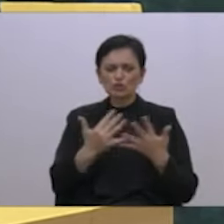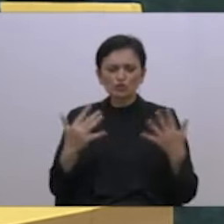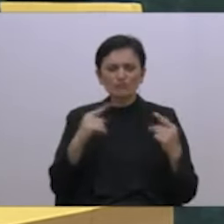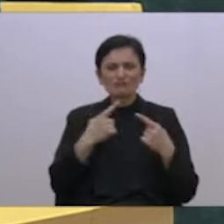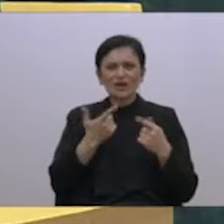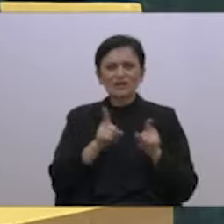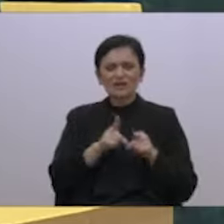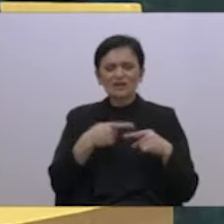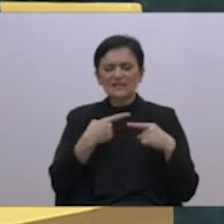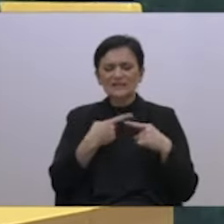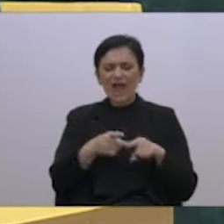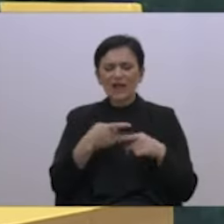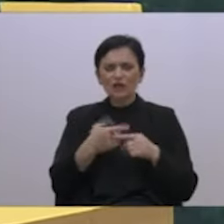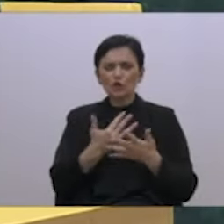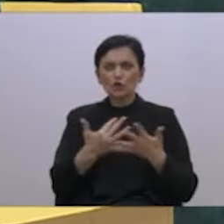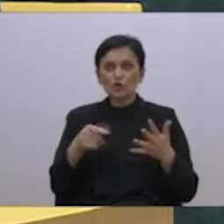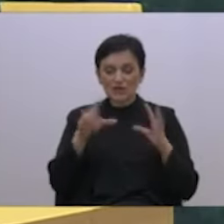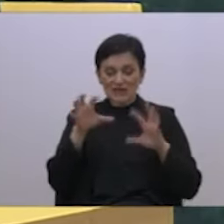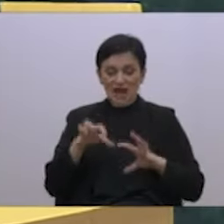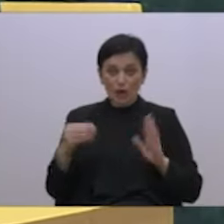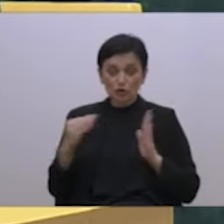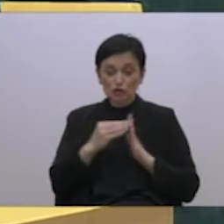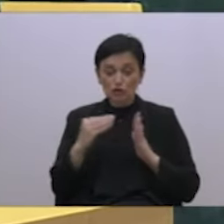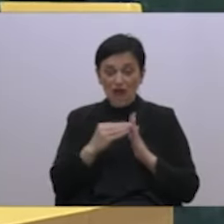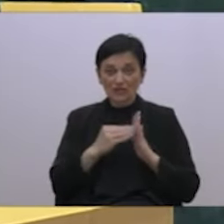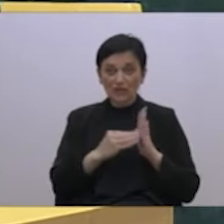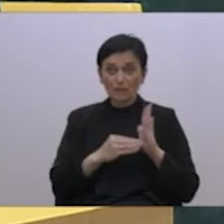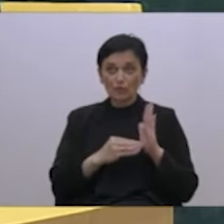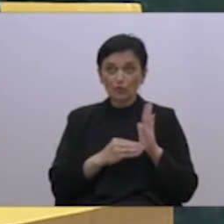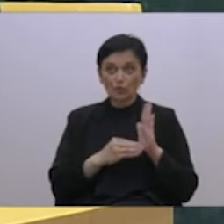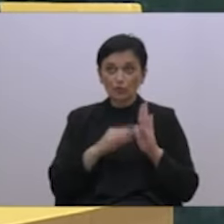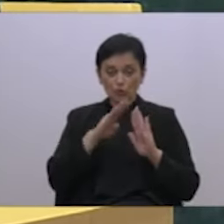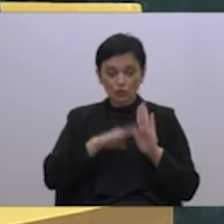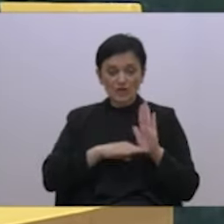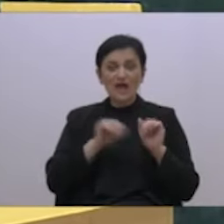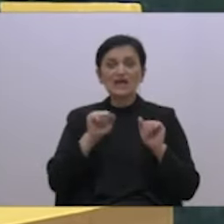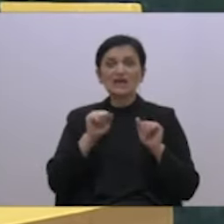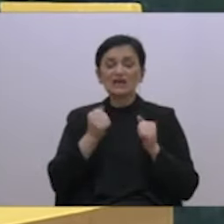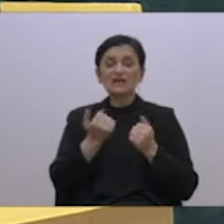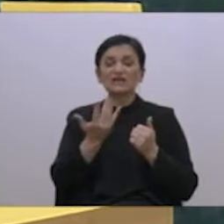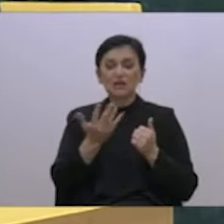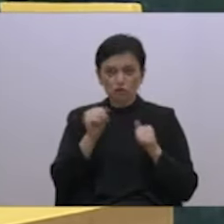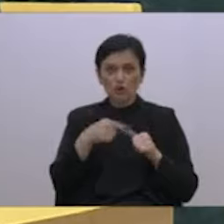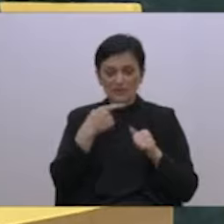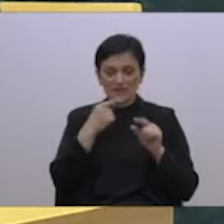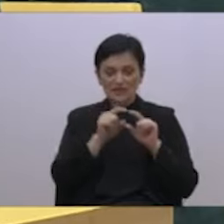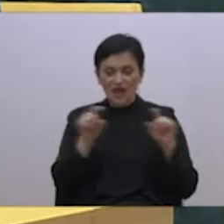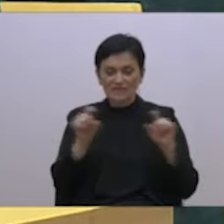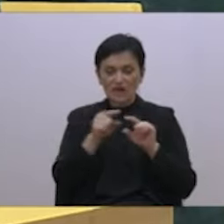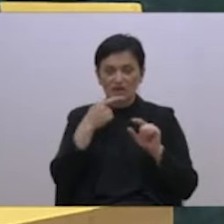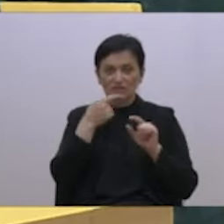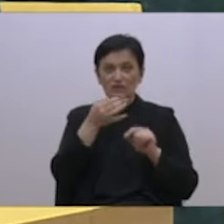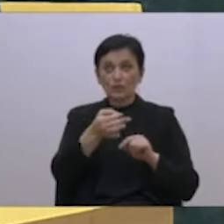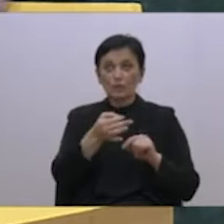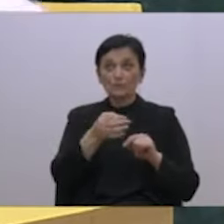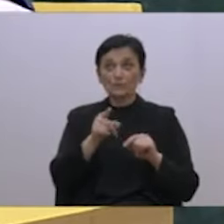ტექნიკური, ასე ვთქვათ, რაღაცეებია ამ კანონში ჩადებული, რამდენიმე შემიძლია დავასახელო,